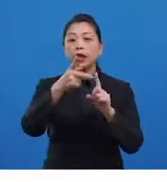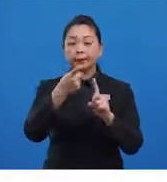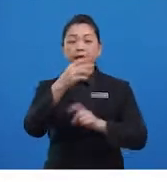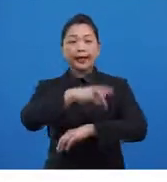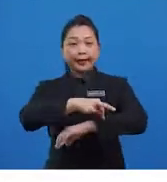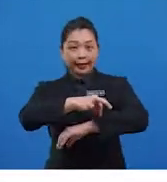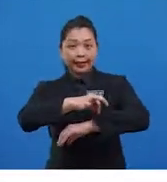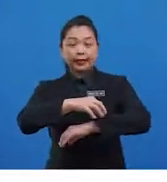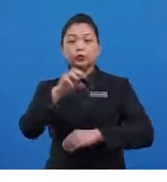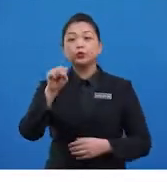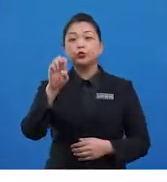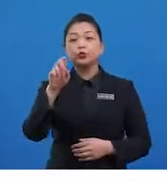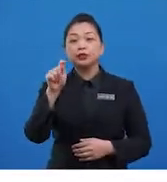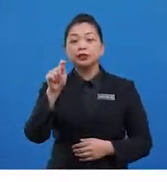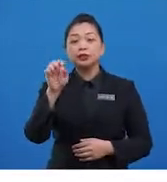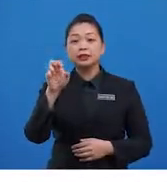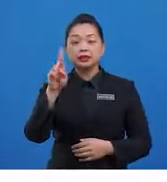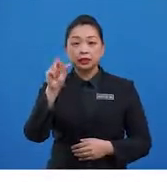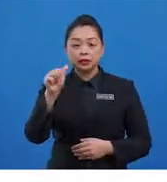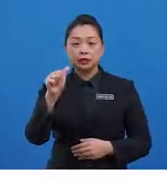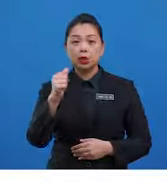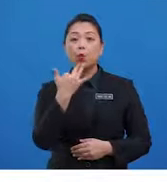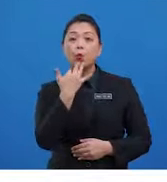sutera berwarna kuning diraja.